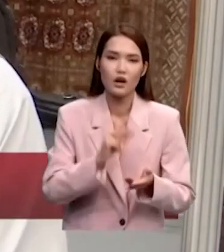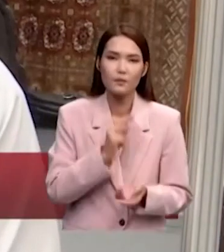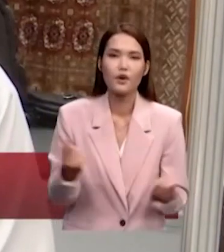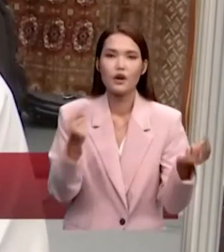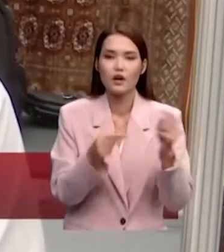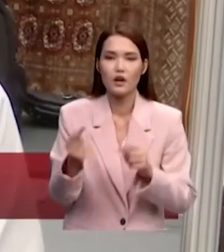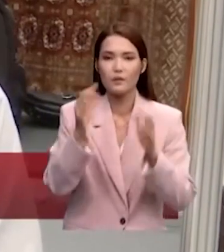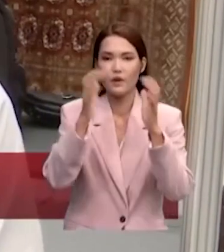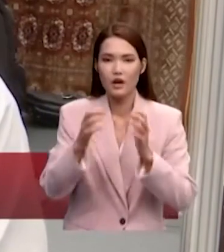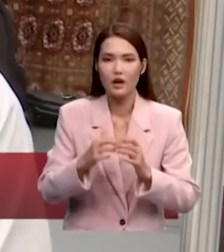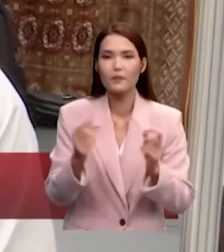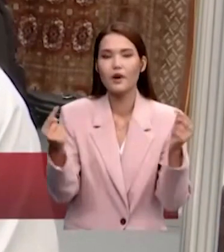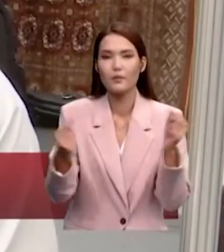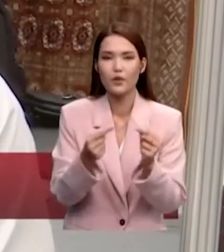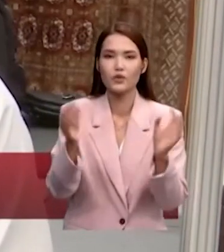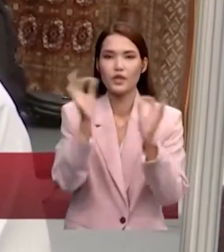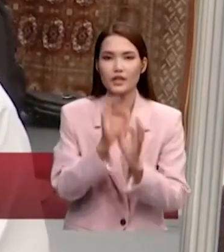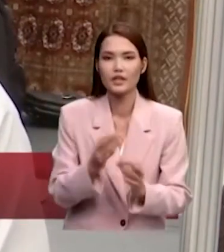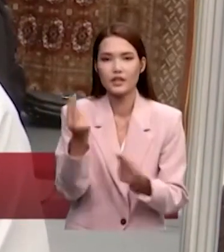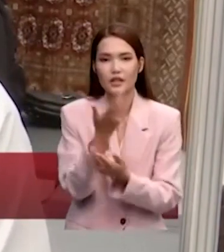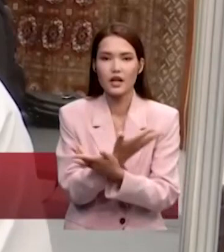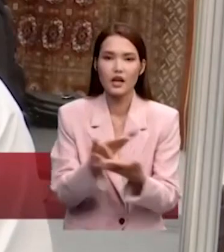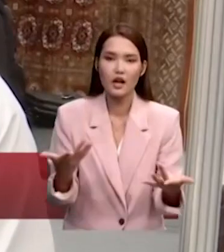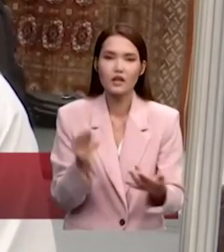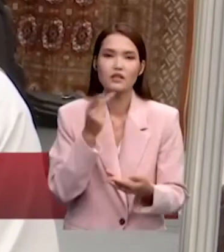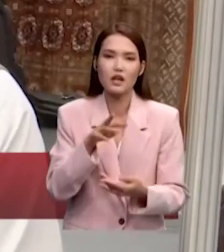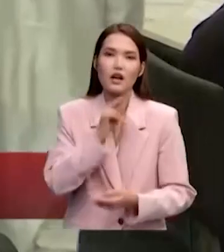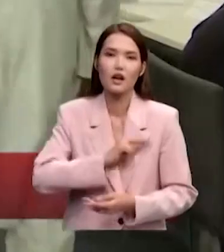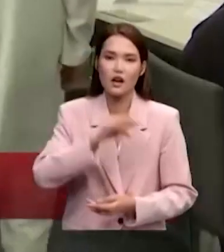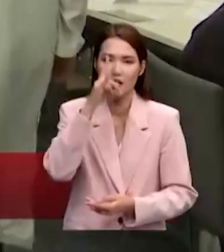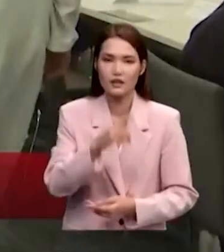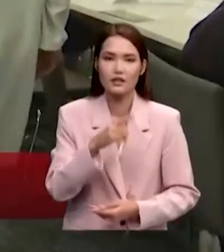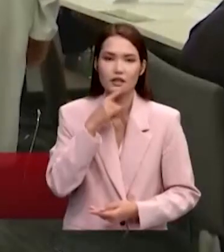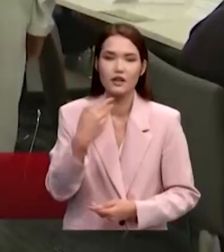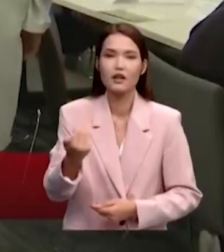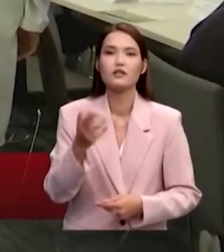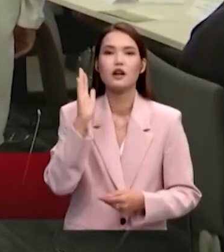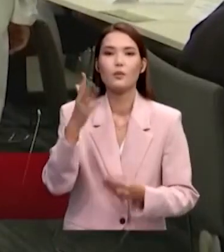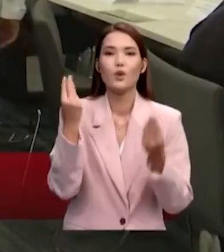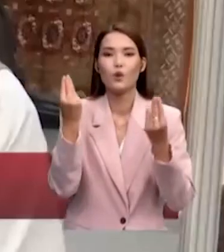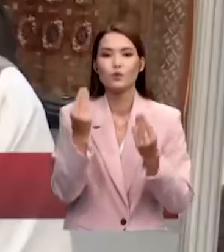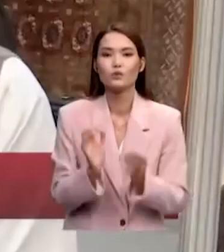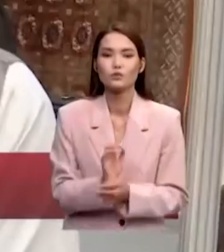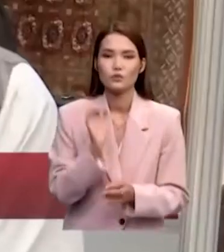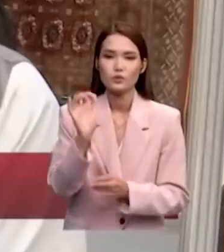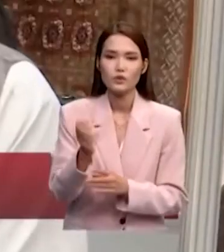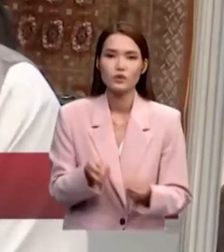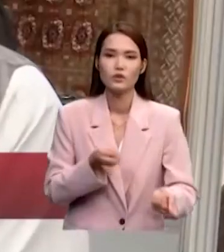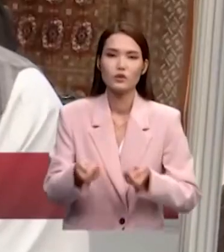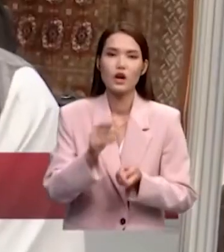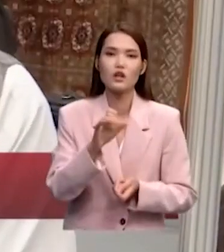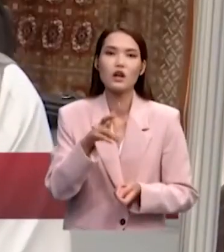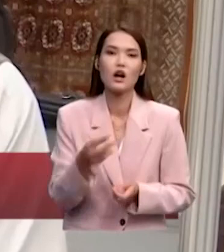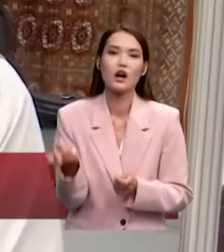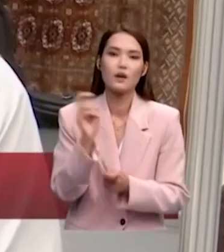разрабатываем подходящие дизайны и цвета ковров, подходящие для быта казахстанцев. Будучи одним из самых крупных экспортеров ковров, Дельджаман Аль-Касими